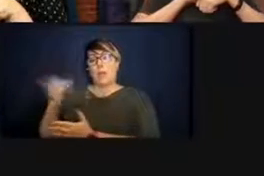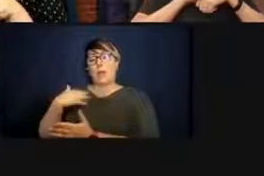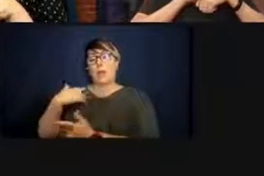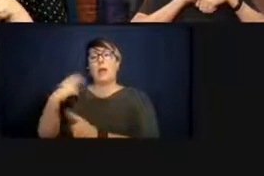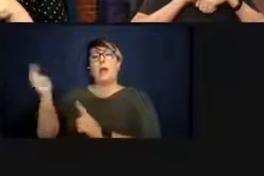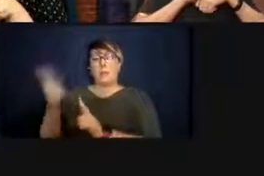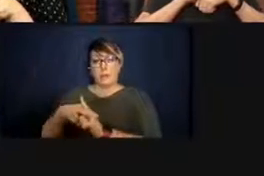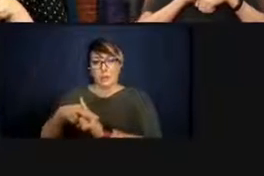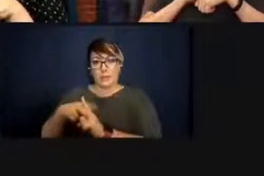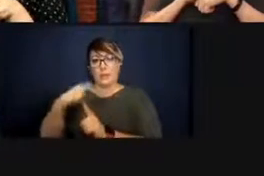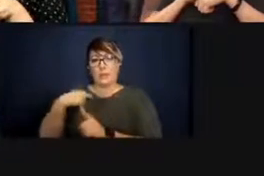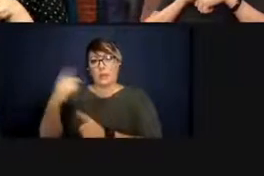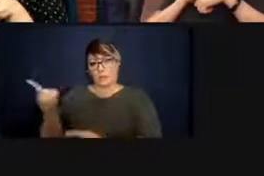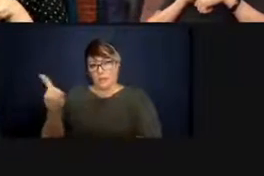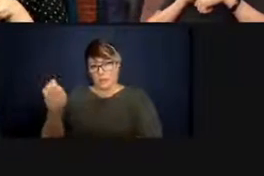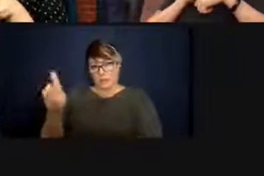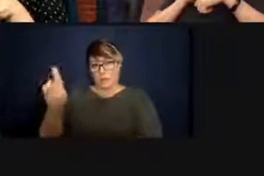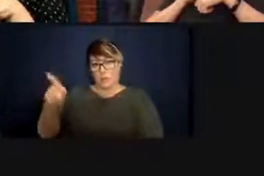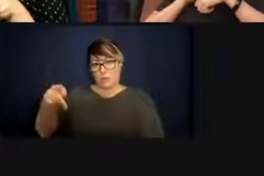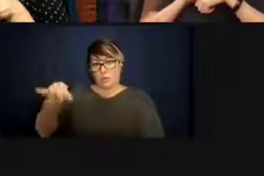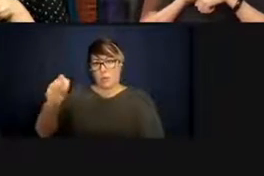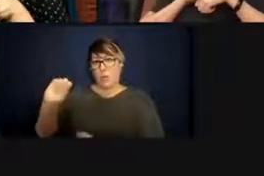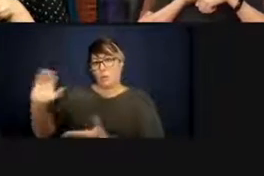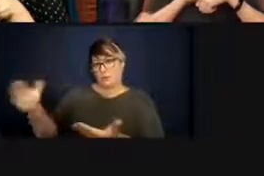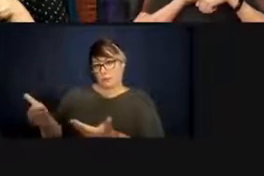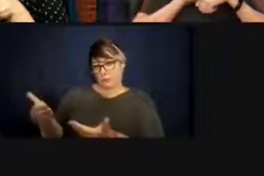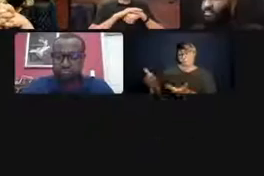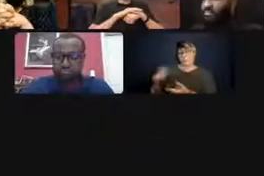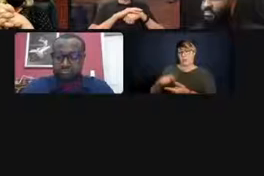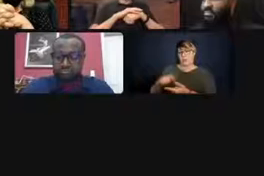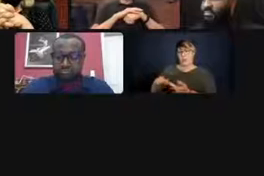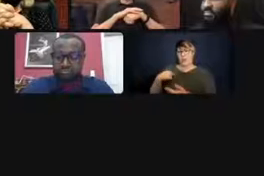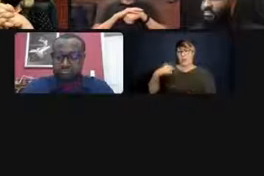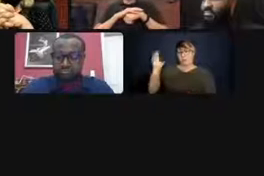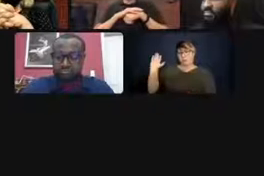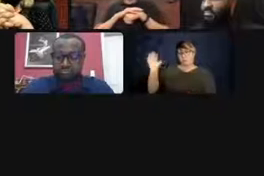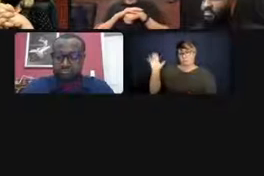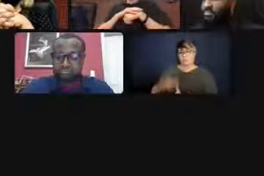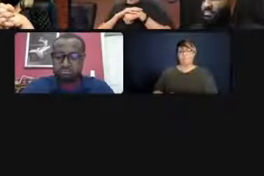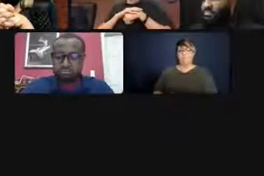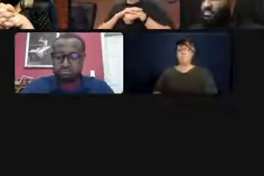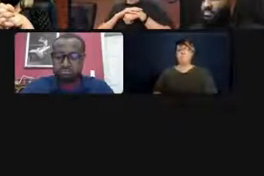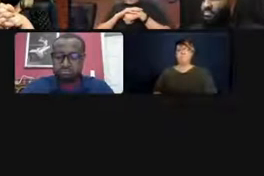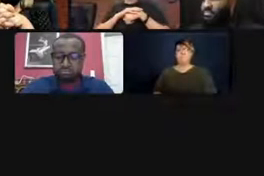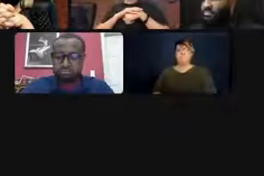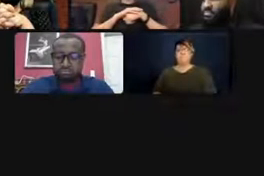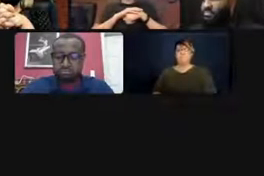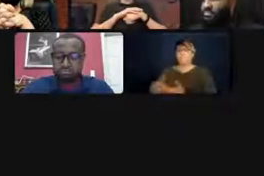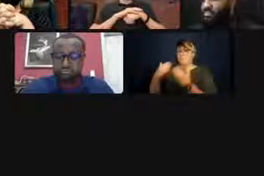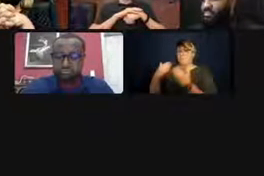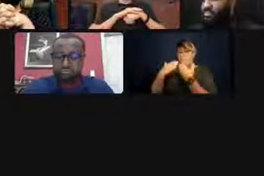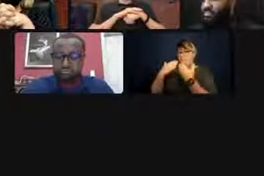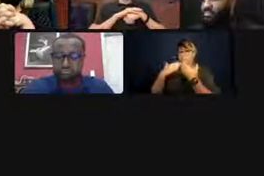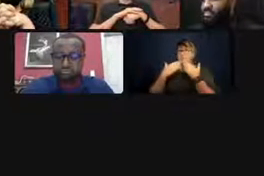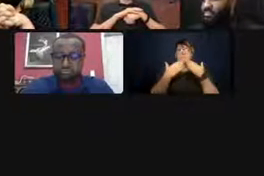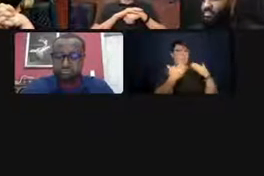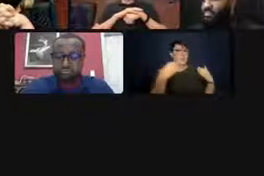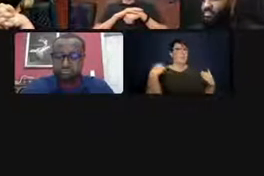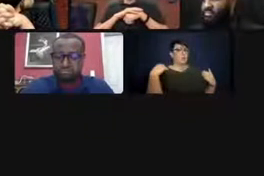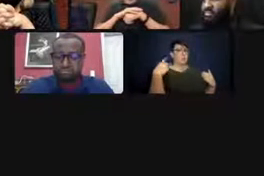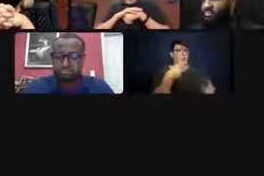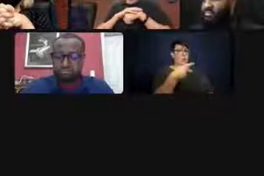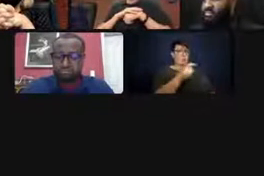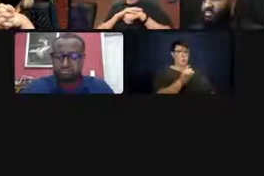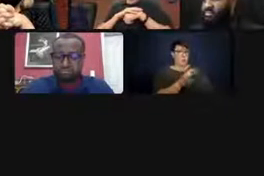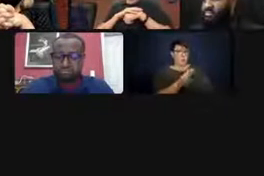فيما يتعلق طبعا بالتحديث، ودكتور بوليو سيقدم لنا عرض